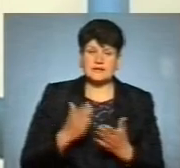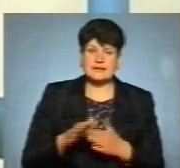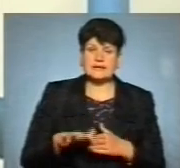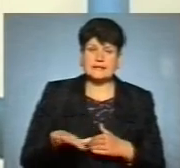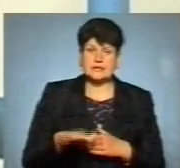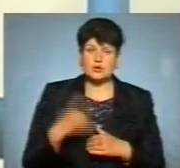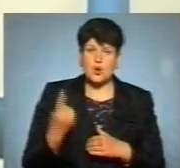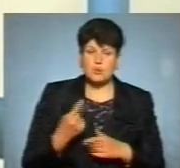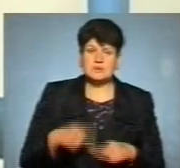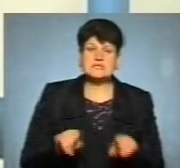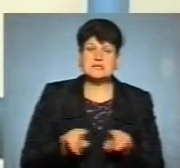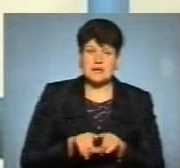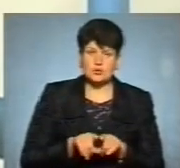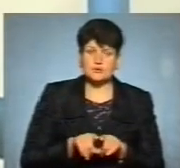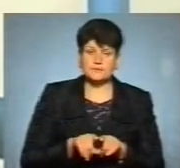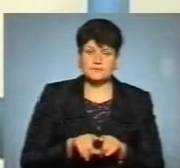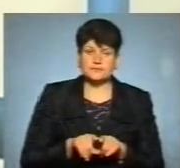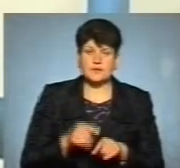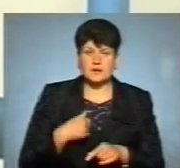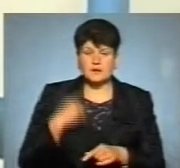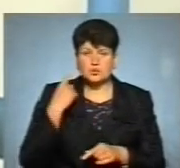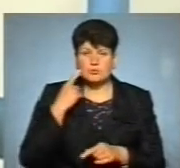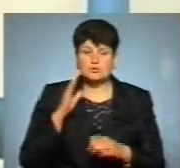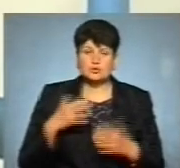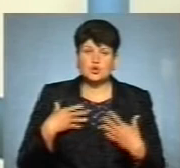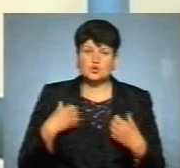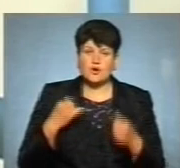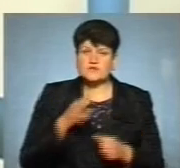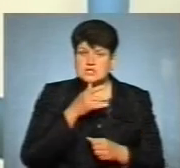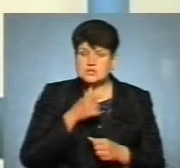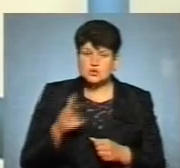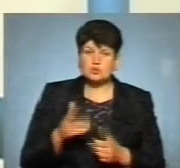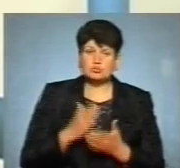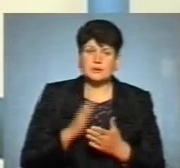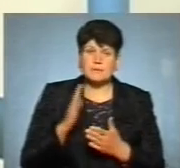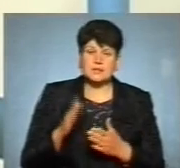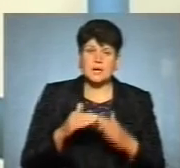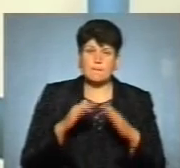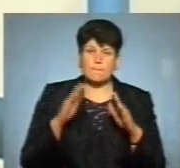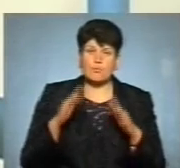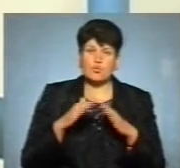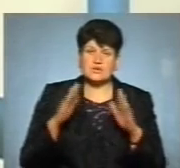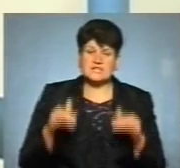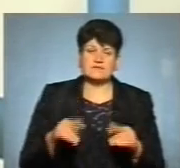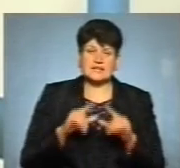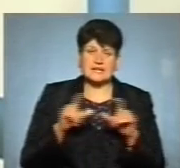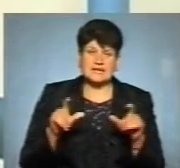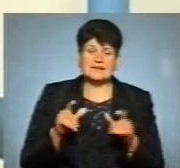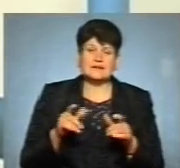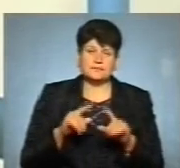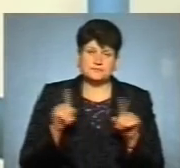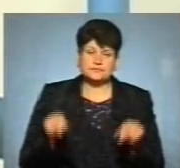області, також, думаю, що якщо буде оздоровчий сезон, ми будемо мати путівки в дитячі центри «Артек»,